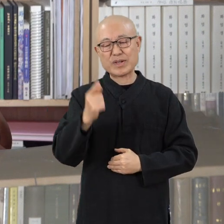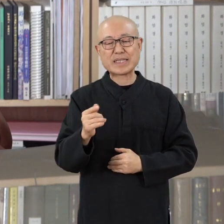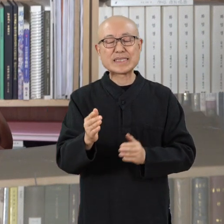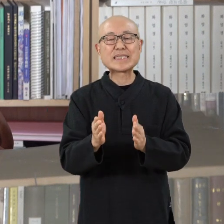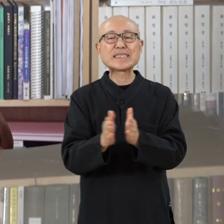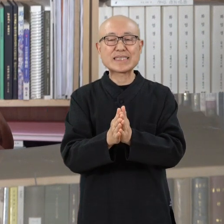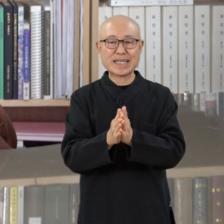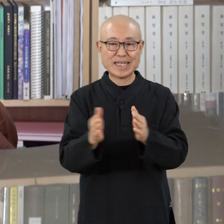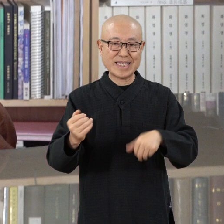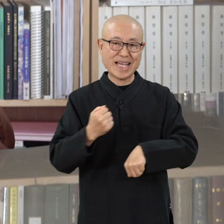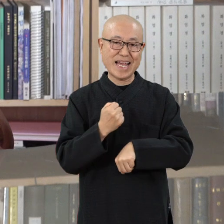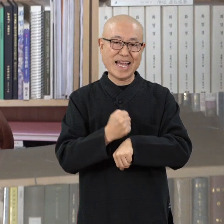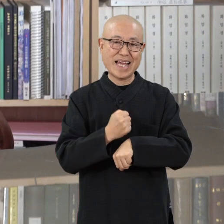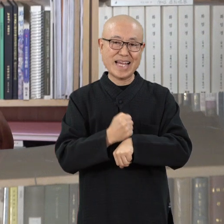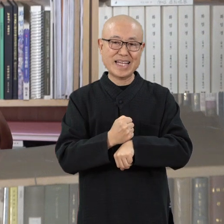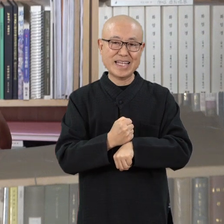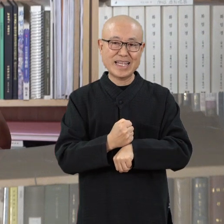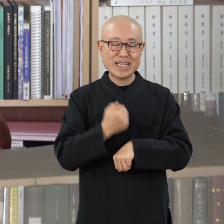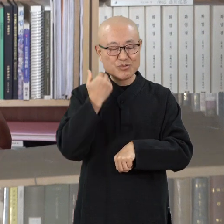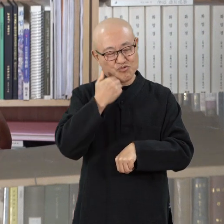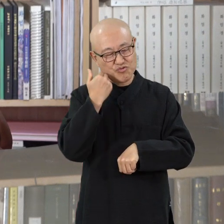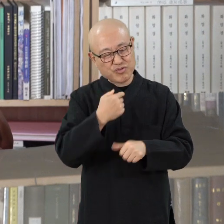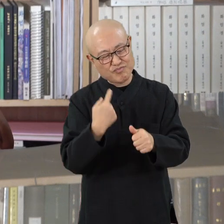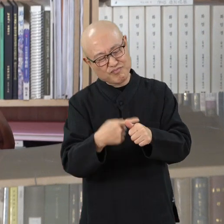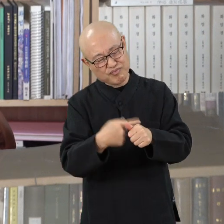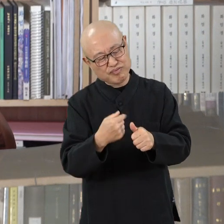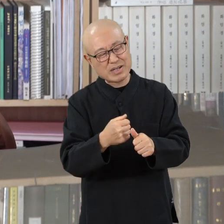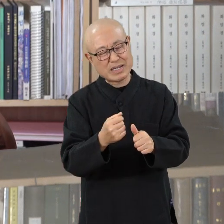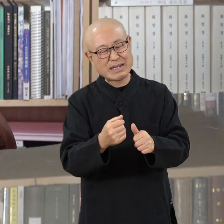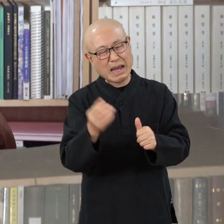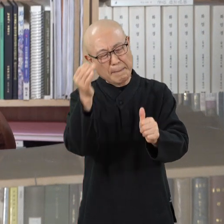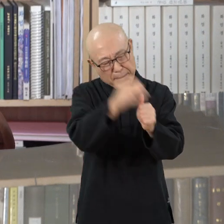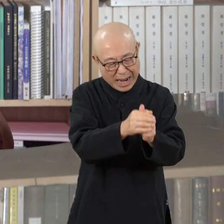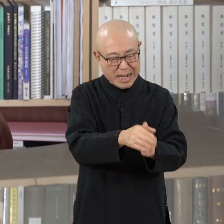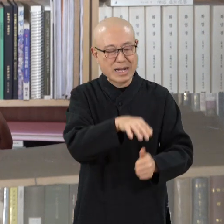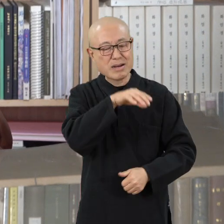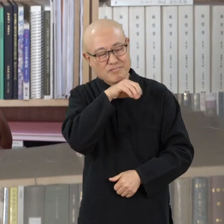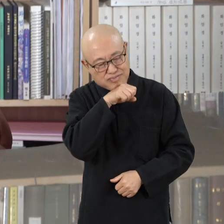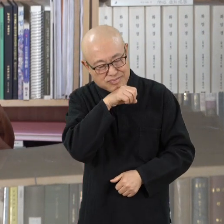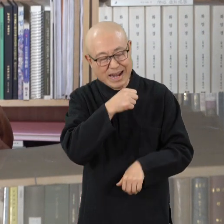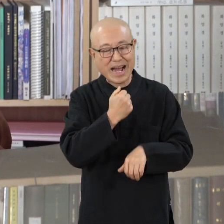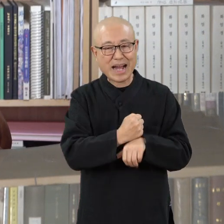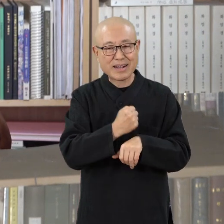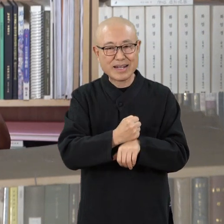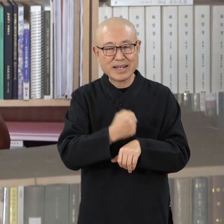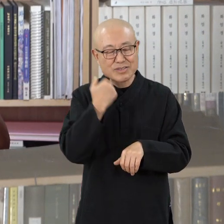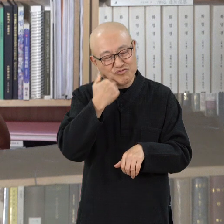비롯되고 있구나. 그래서 남 탓을 하거나 불평불만을 하거나